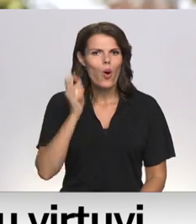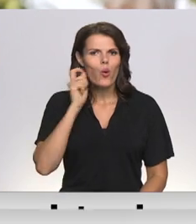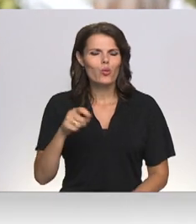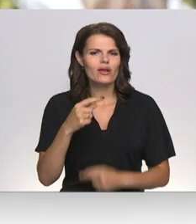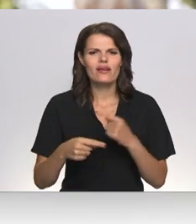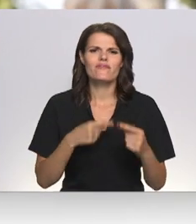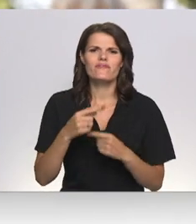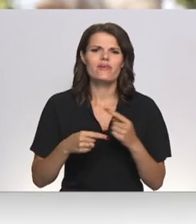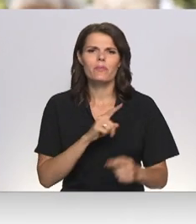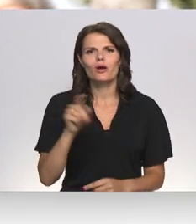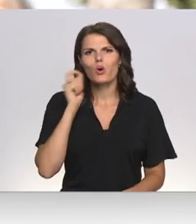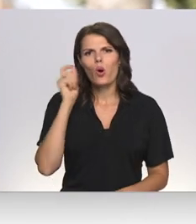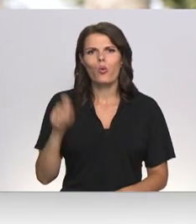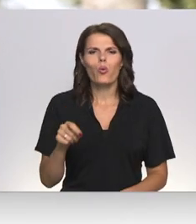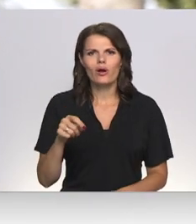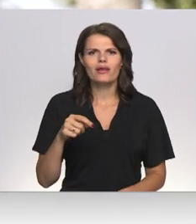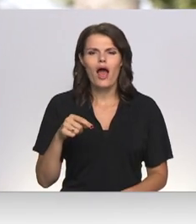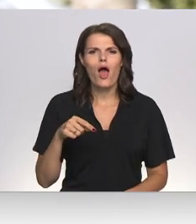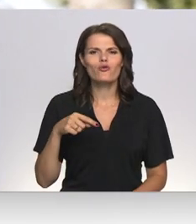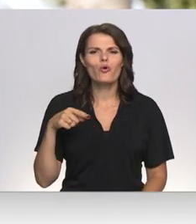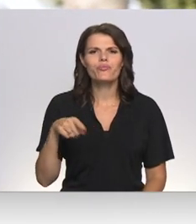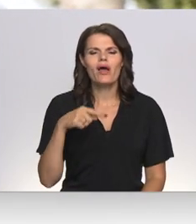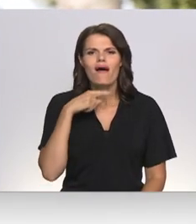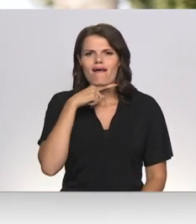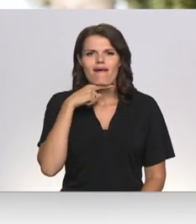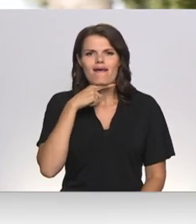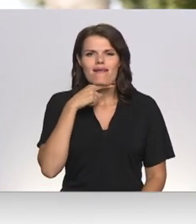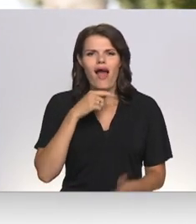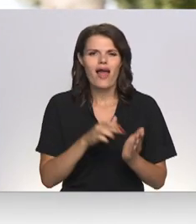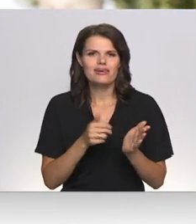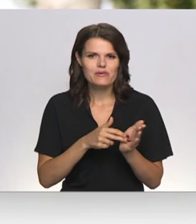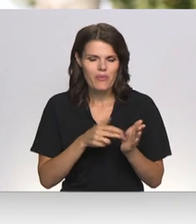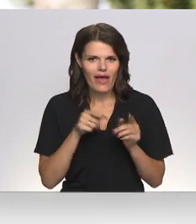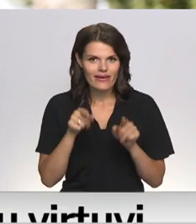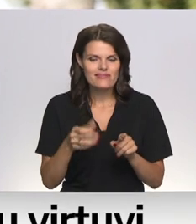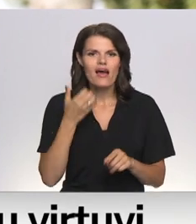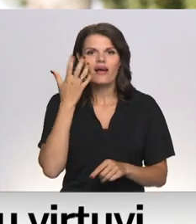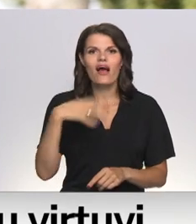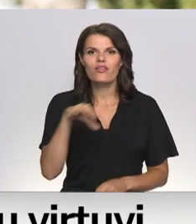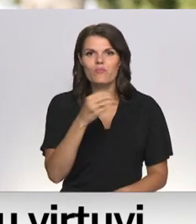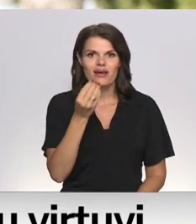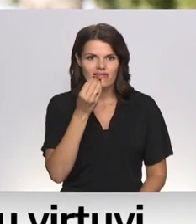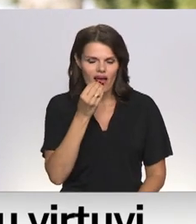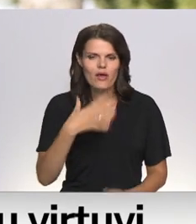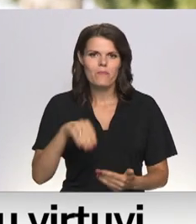Ukrainā vienmēr ir ukraiņu speķis, kas dod spēku, un kā saka, kad mēs to ēdam, mēs esam stipri.